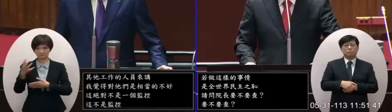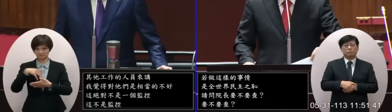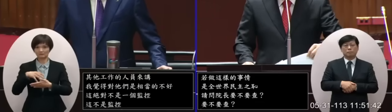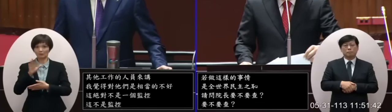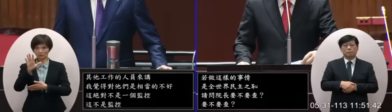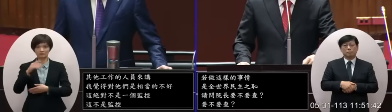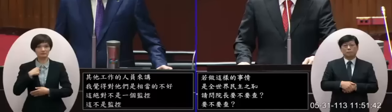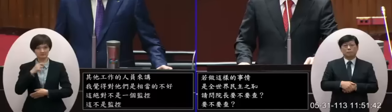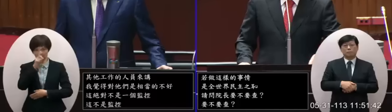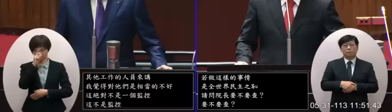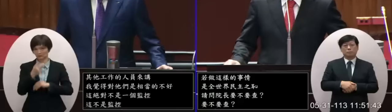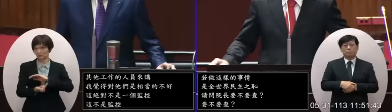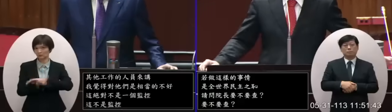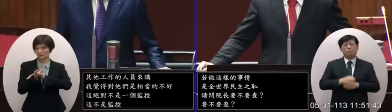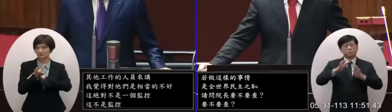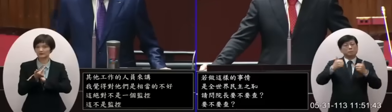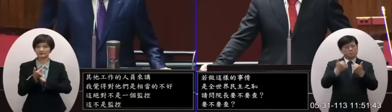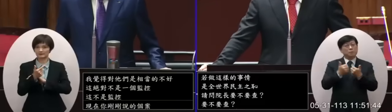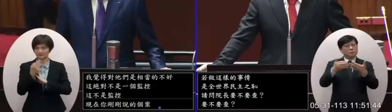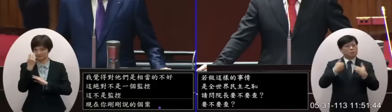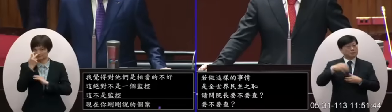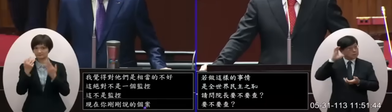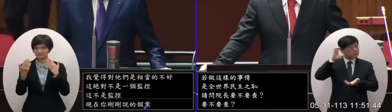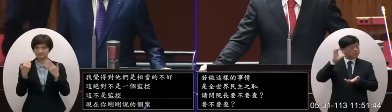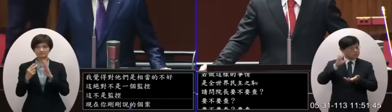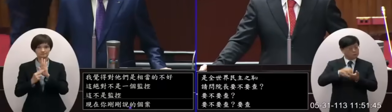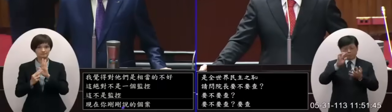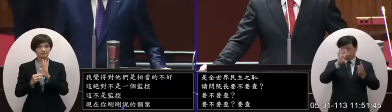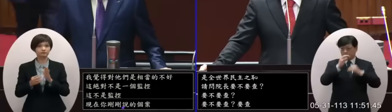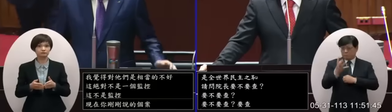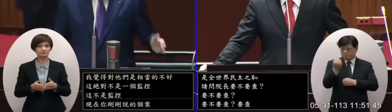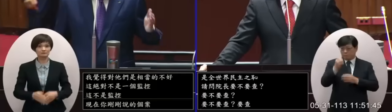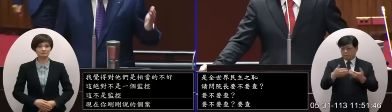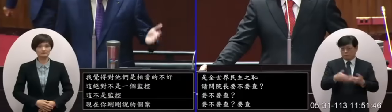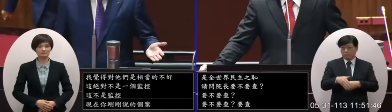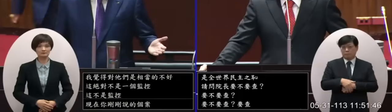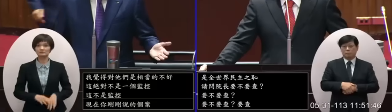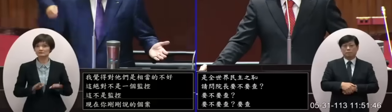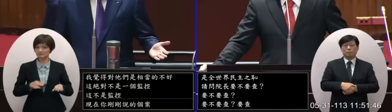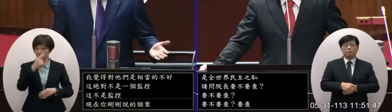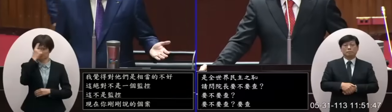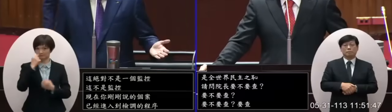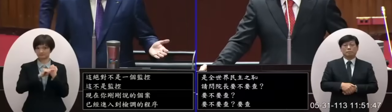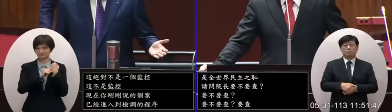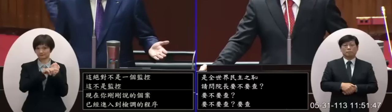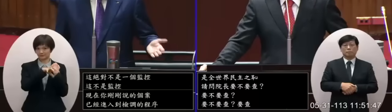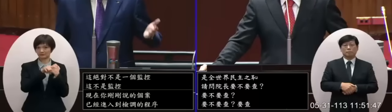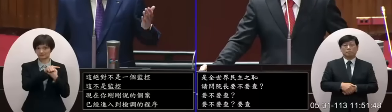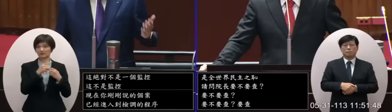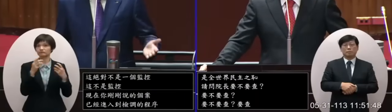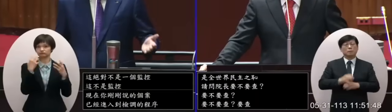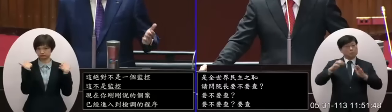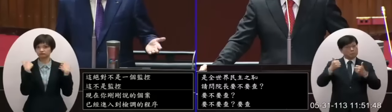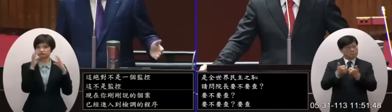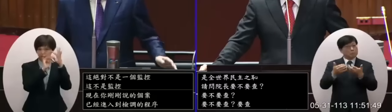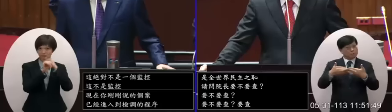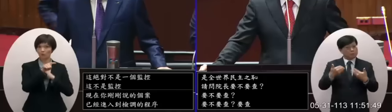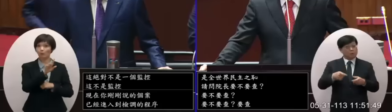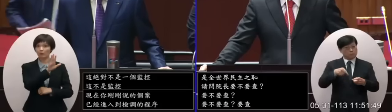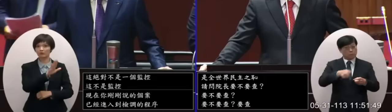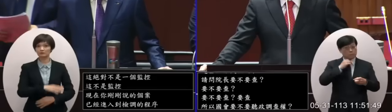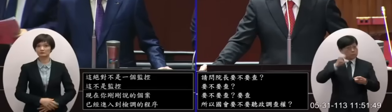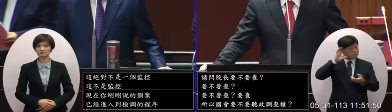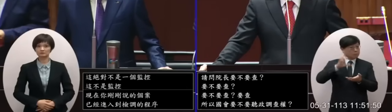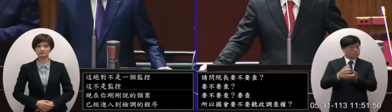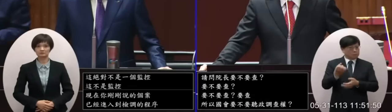能够紧速的厘清。 所以国会要不要听证调查权？ 已经有司法单位在调查， 所以我们相信应不应该有